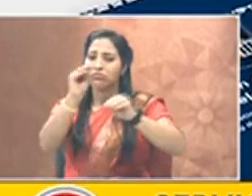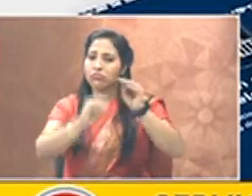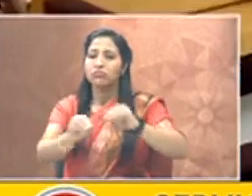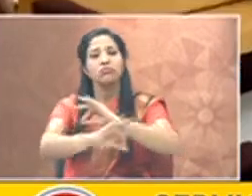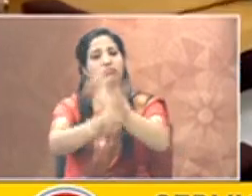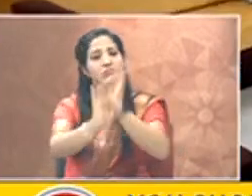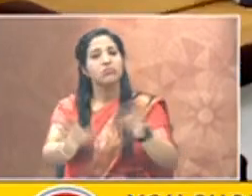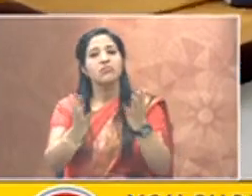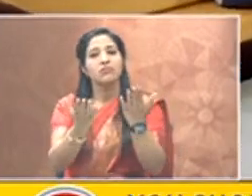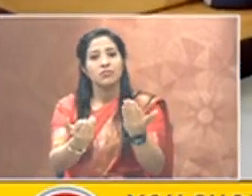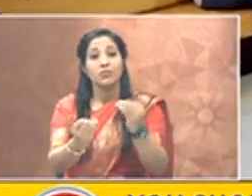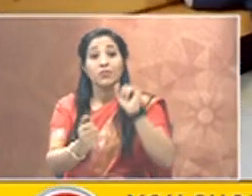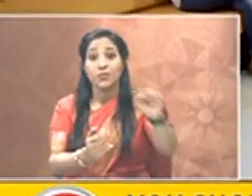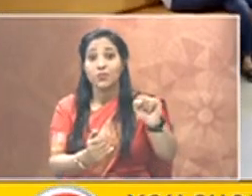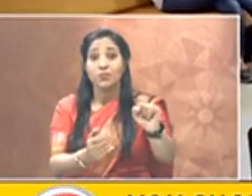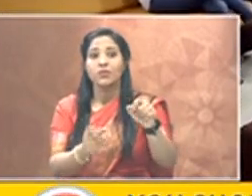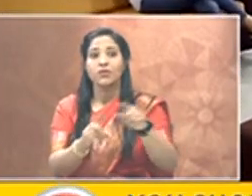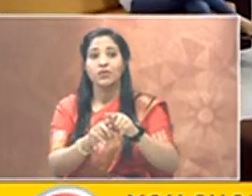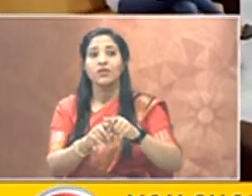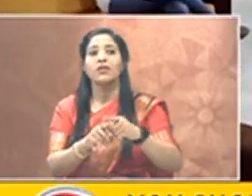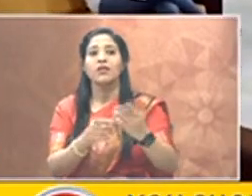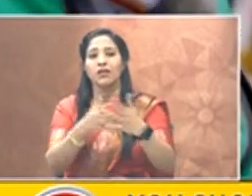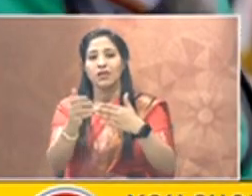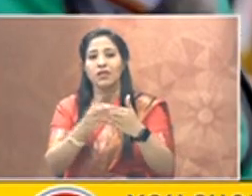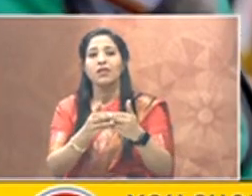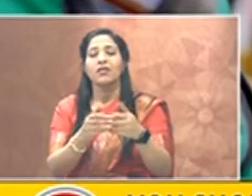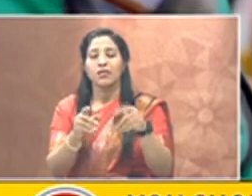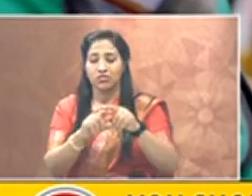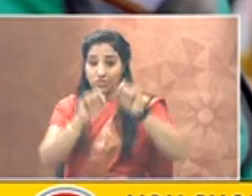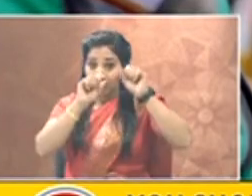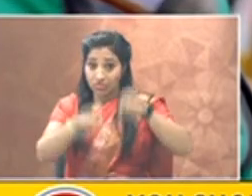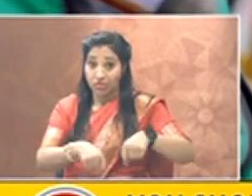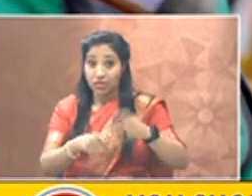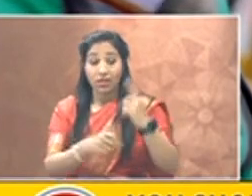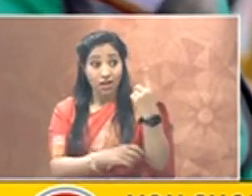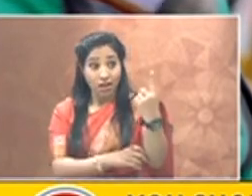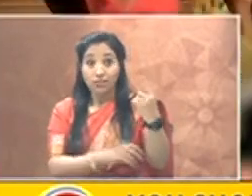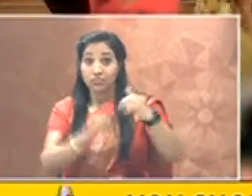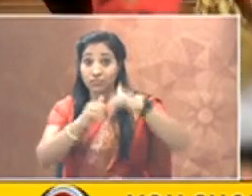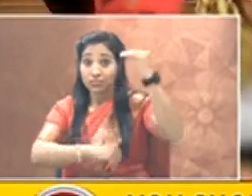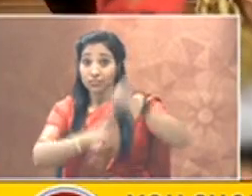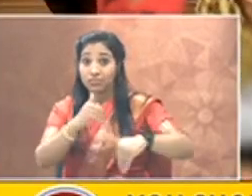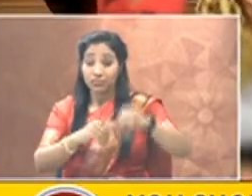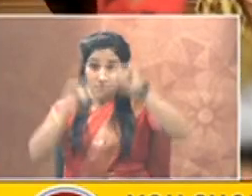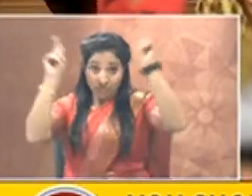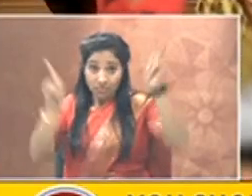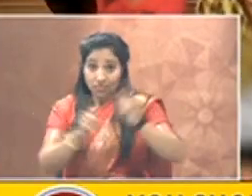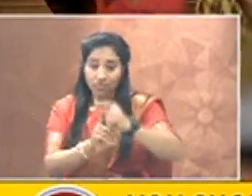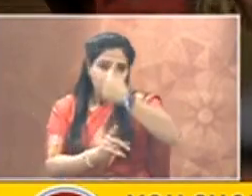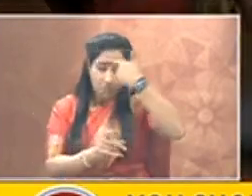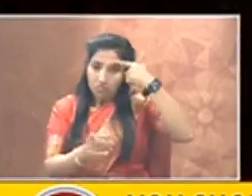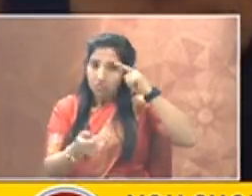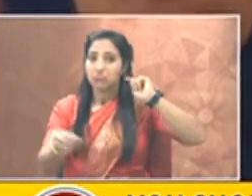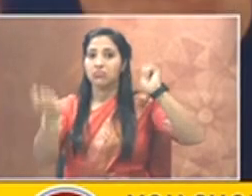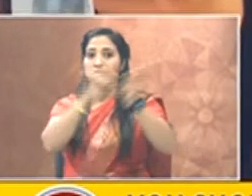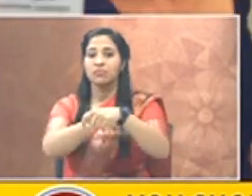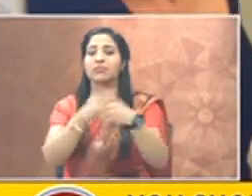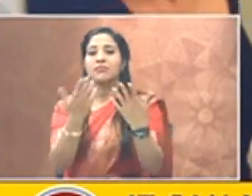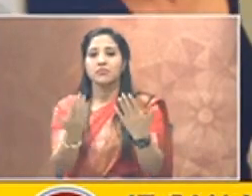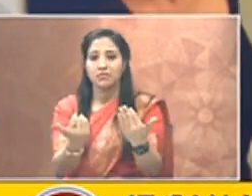आप ये हमेशा याद रखें कि आपका एक वोट देश का भाग्य बदल सकता